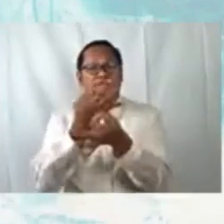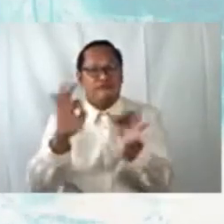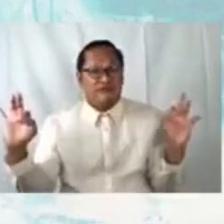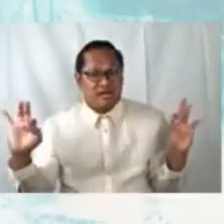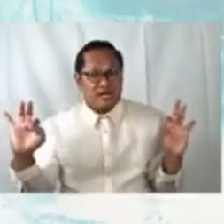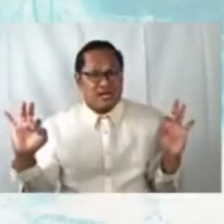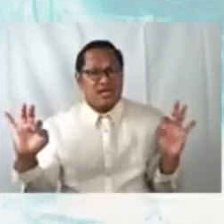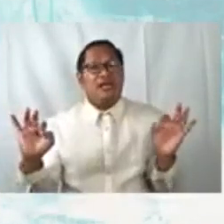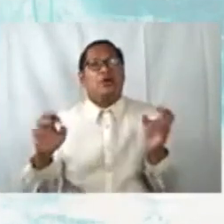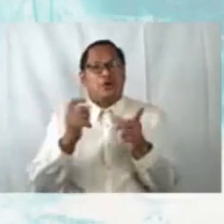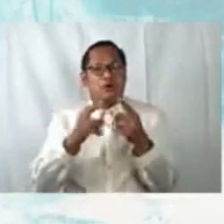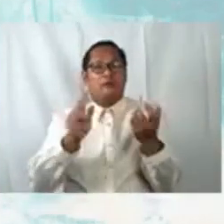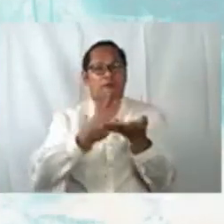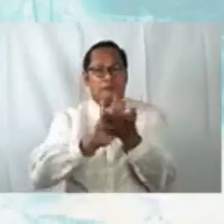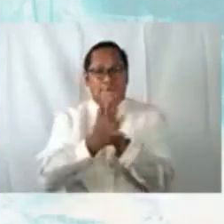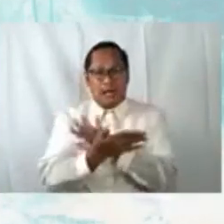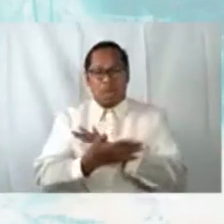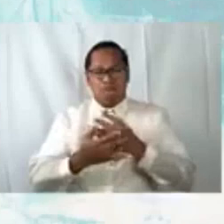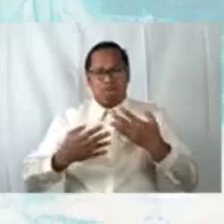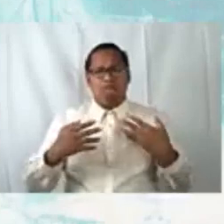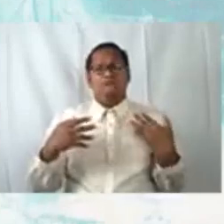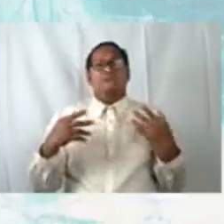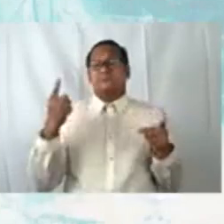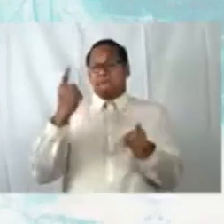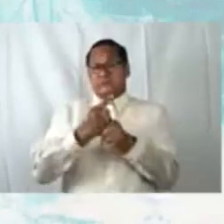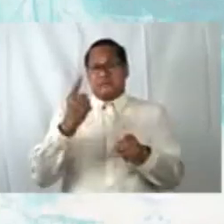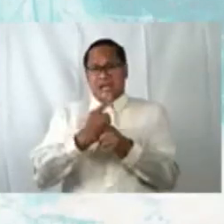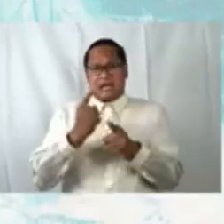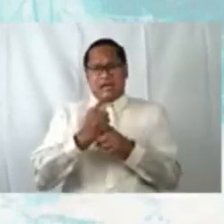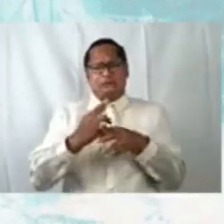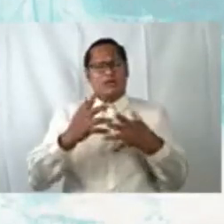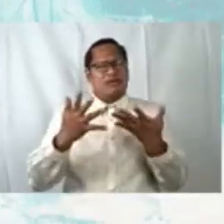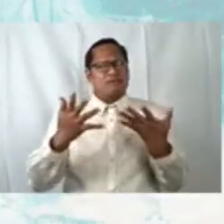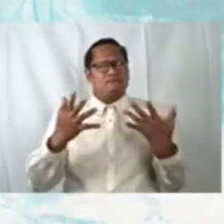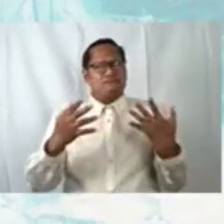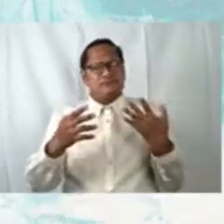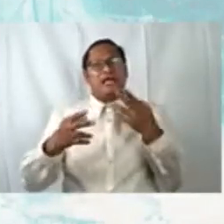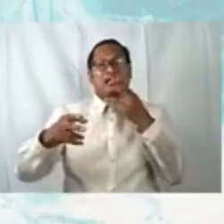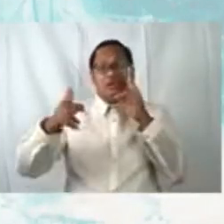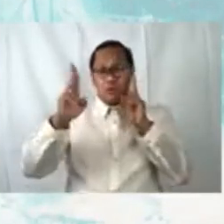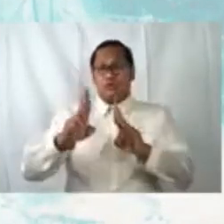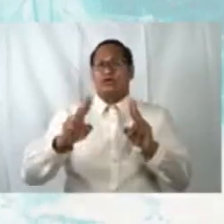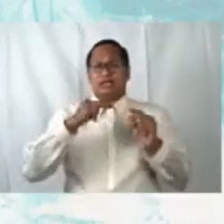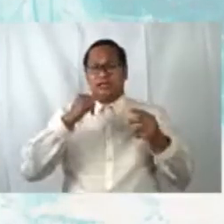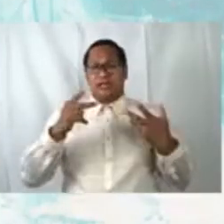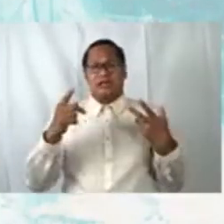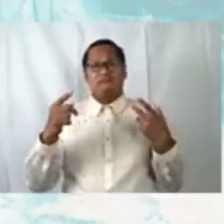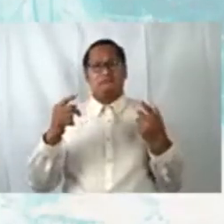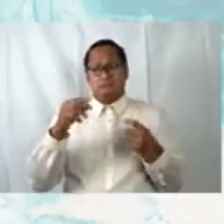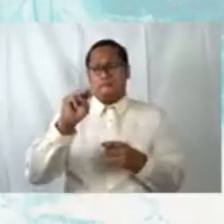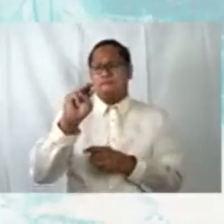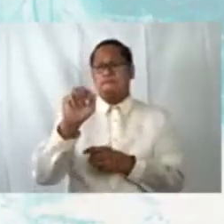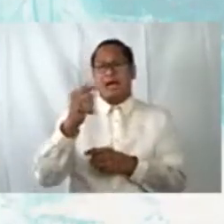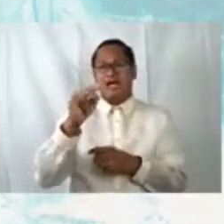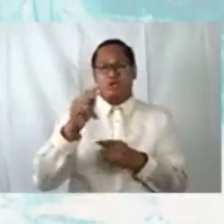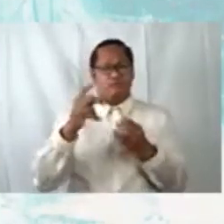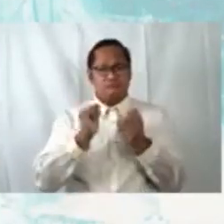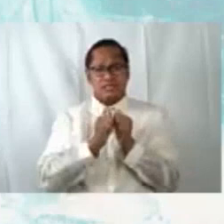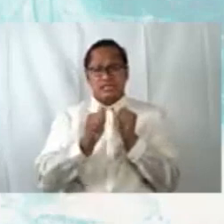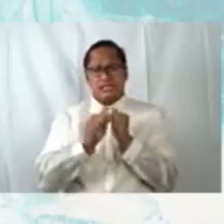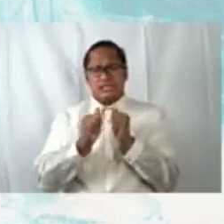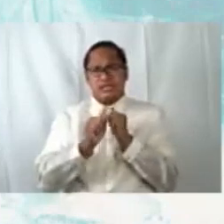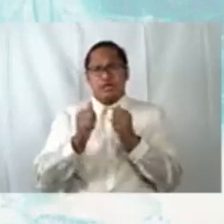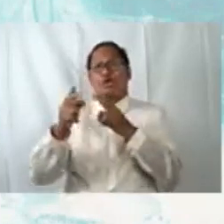nagiging maginoo. Hindi lang lalaki yung pagiging maginoo. Ha?